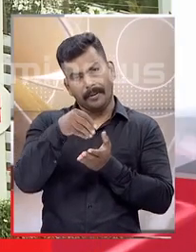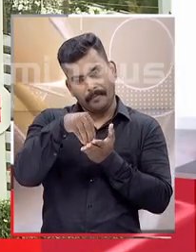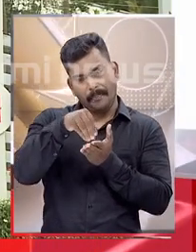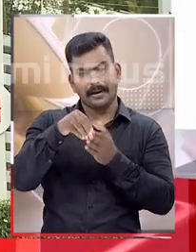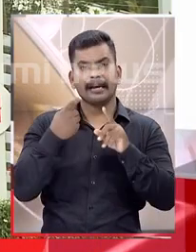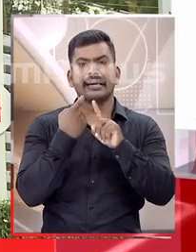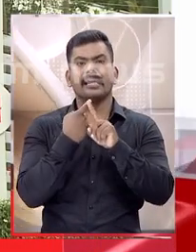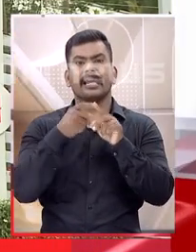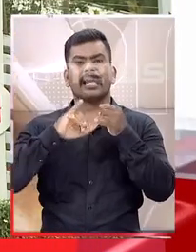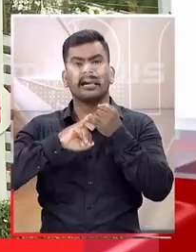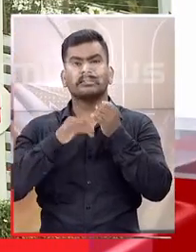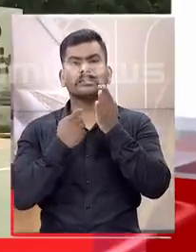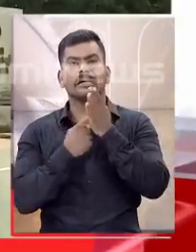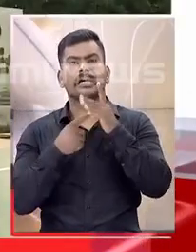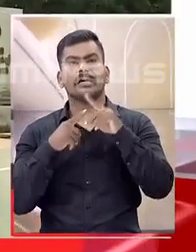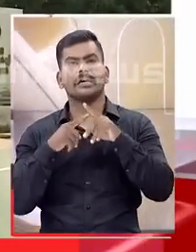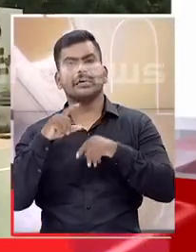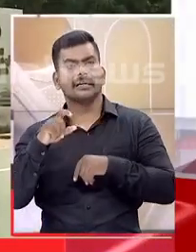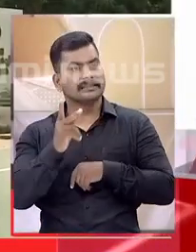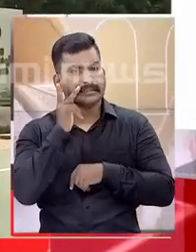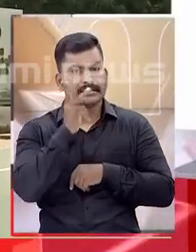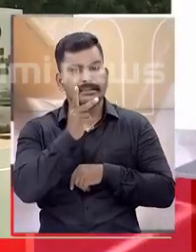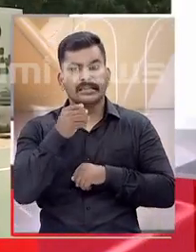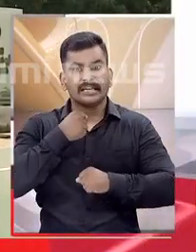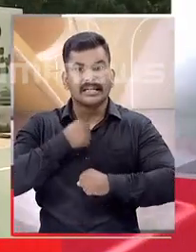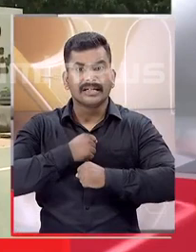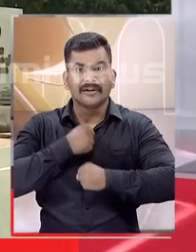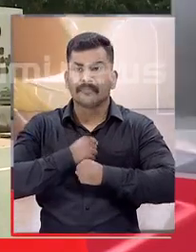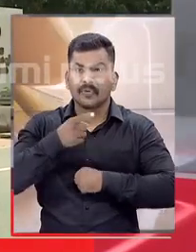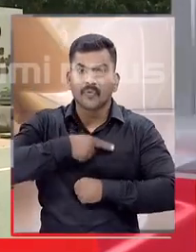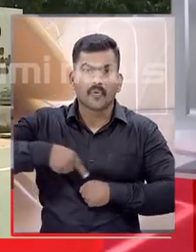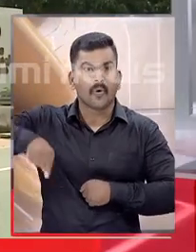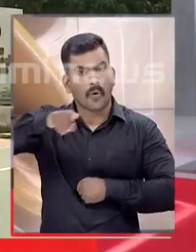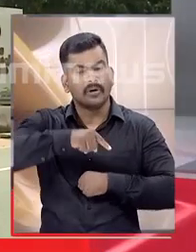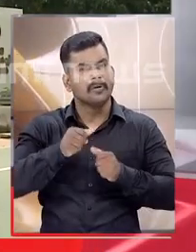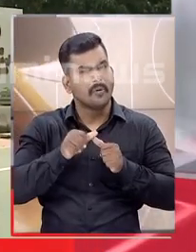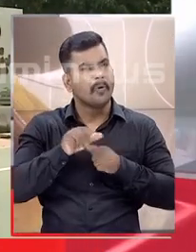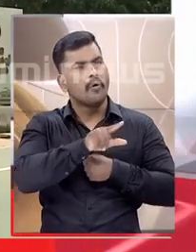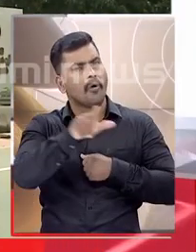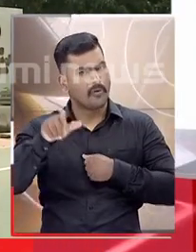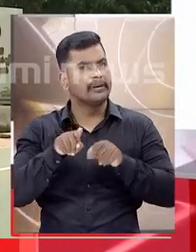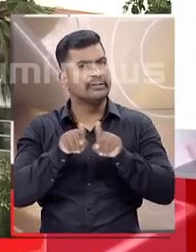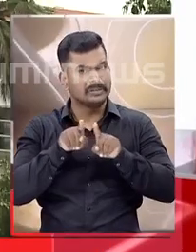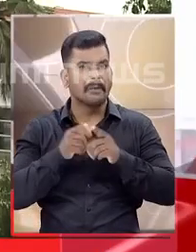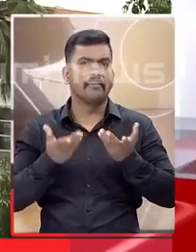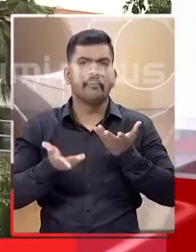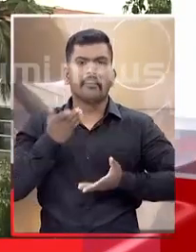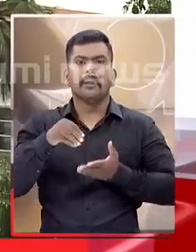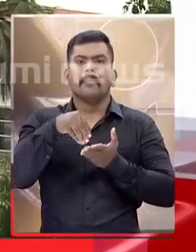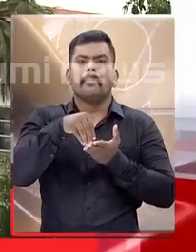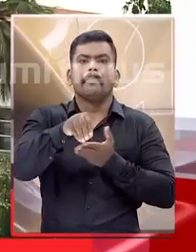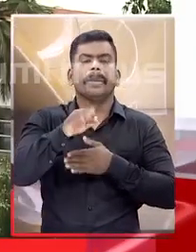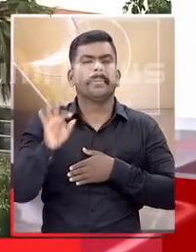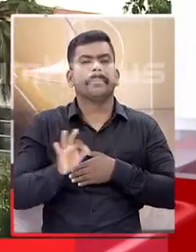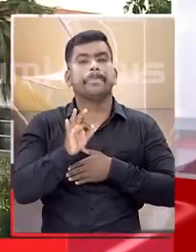സ്ഥിതി കേരളത്തിലെ സർക്കാർ ജീവനക്കാർക്ക് ആകുമോ എന്ന് ചിന്തിക്കുന്ന അവസ്ഥ പി എസ് സിക്ക് ഇന്നുള്ള, അല്ലെങ്കിൽ